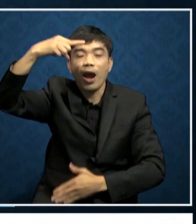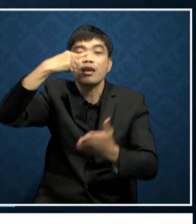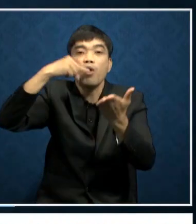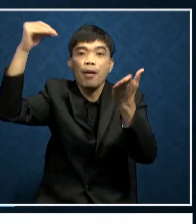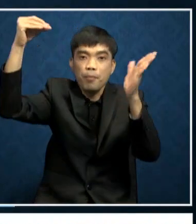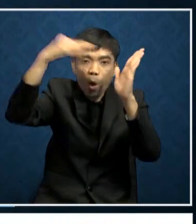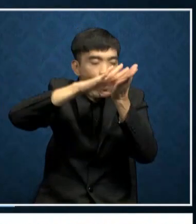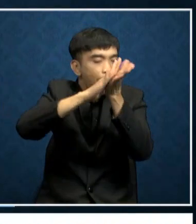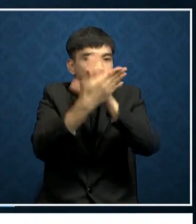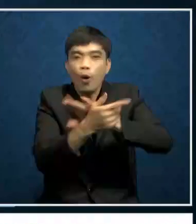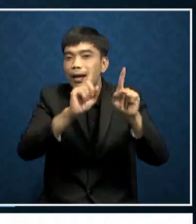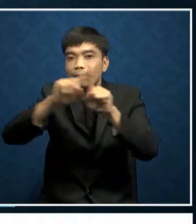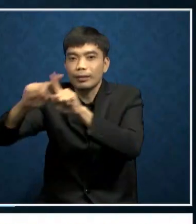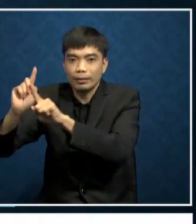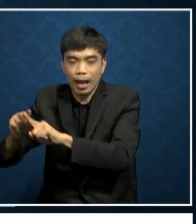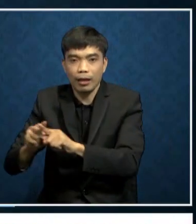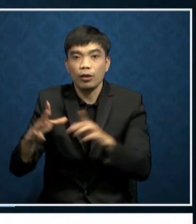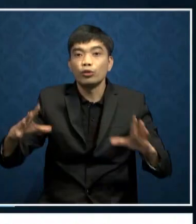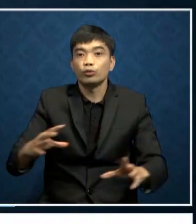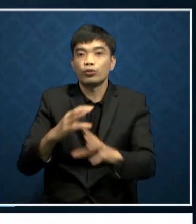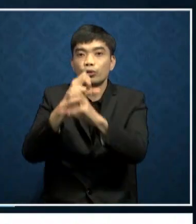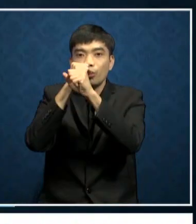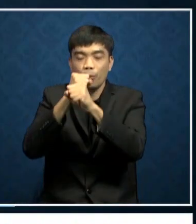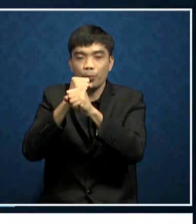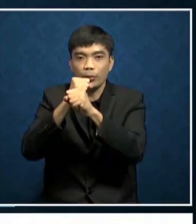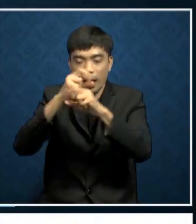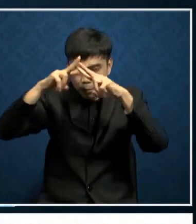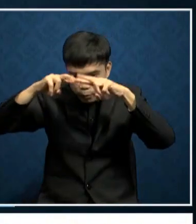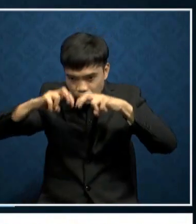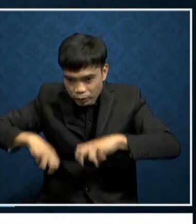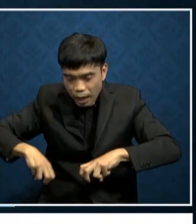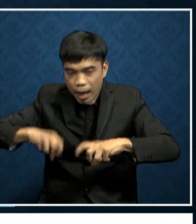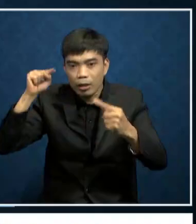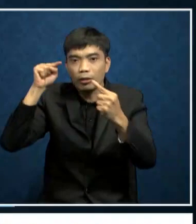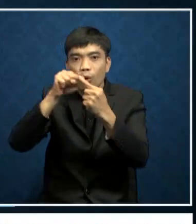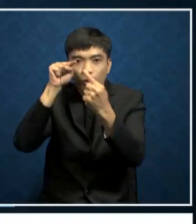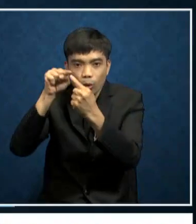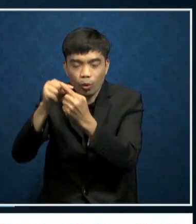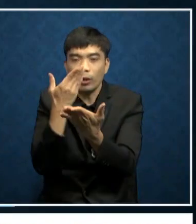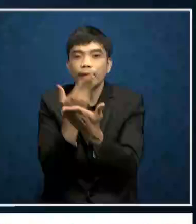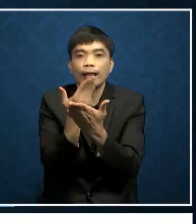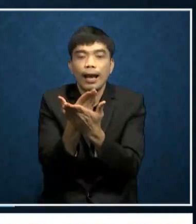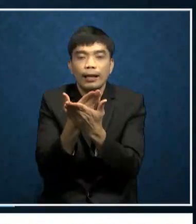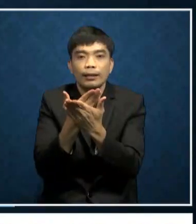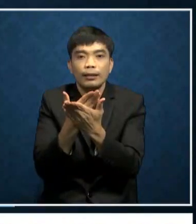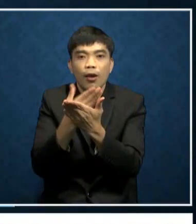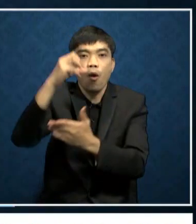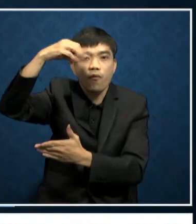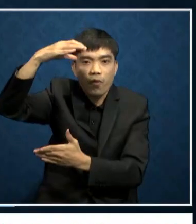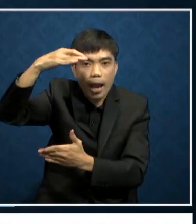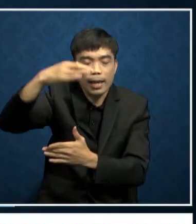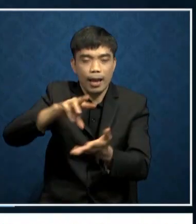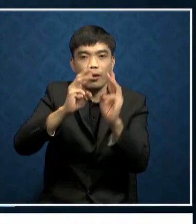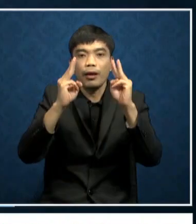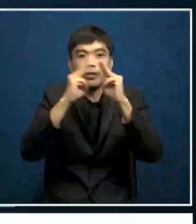ในอนาคตผลการดำเนินการนะครับได้ศึกษาหลักเกณฑ์ที่กำหนดอัตราค่าไฟและการทำสัญญารับ